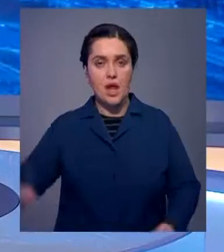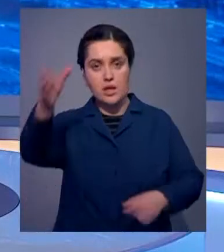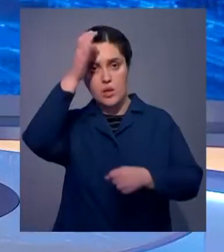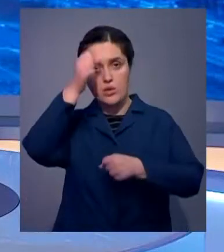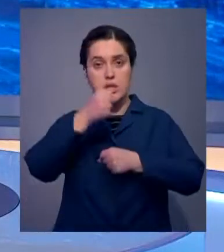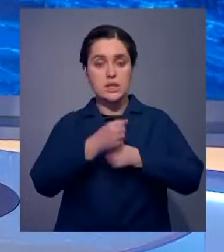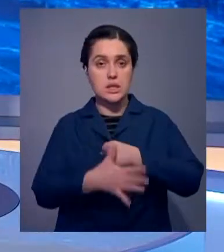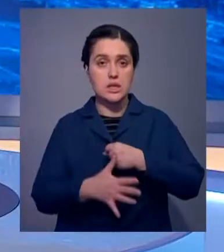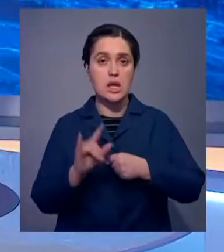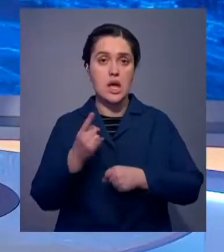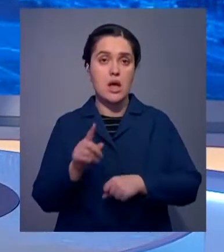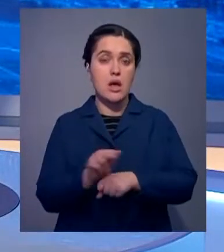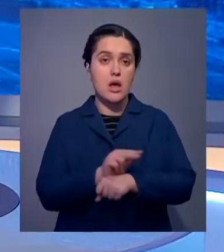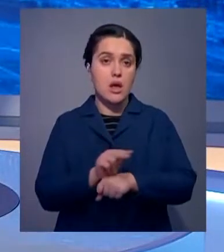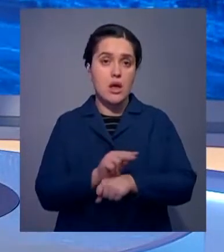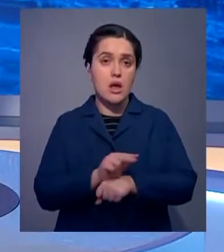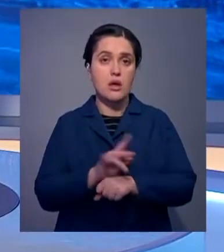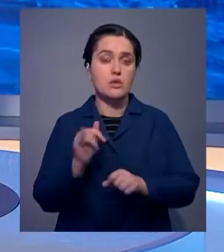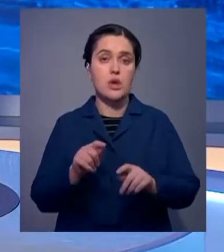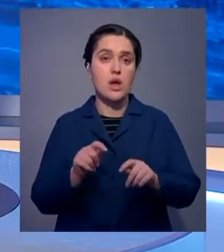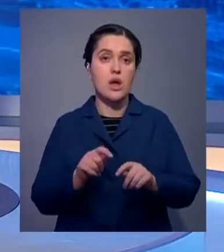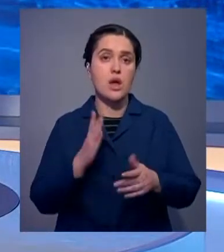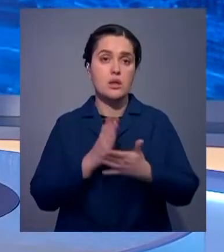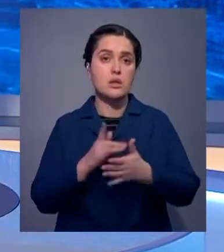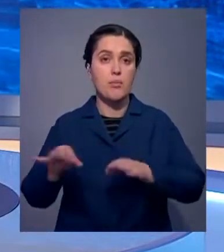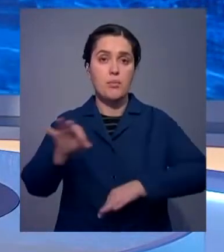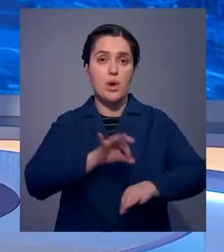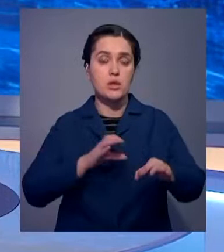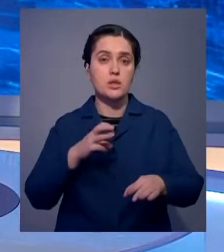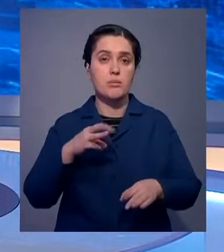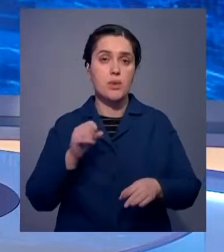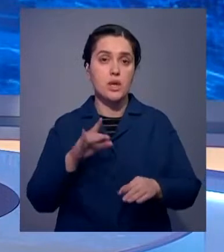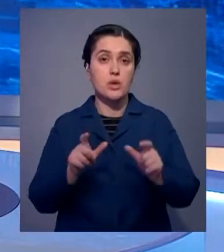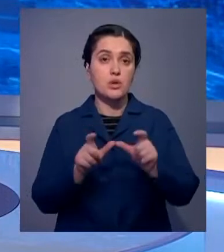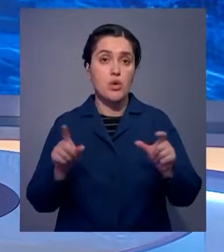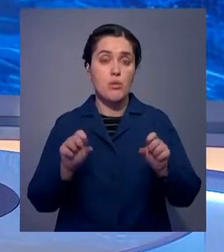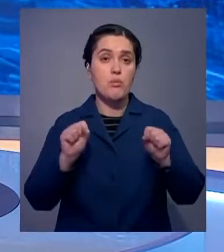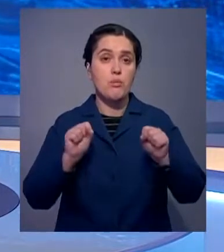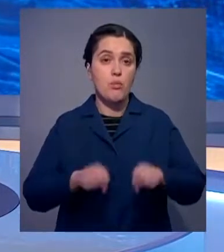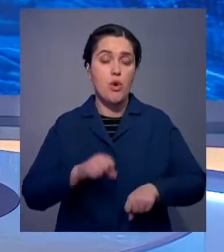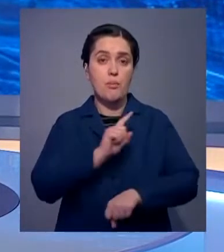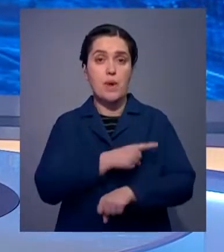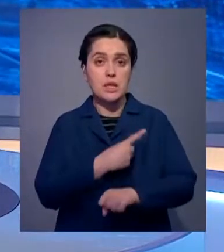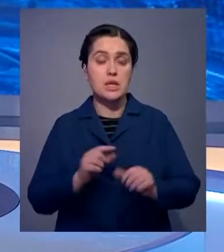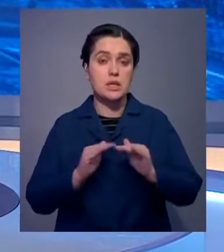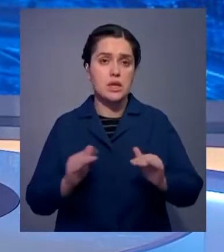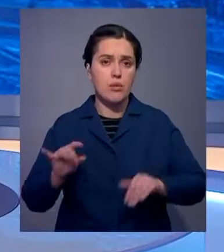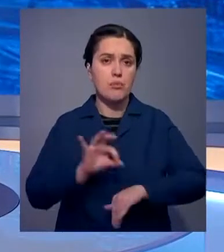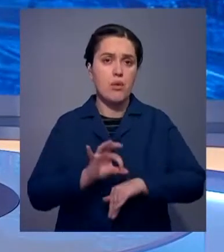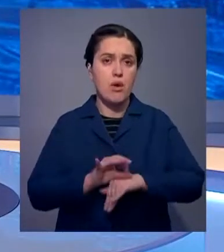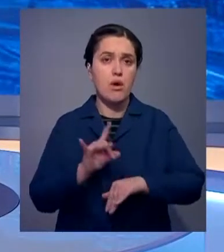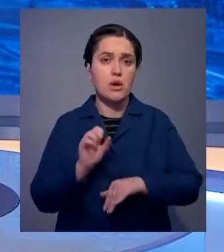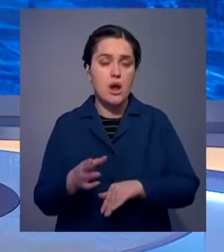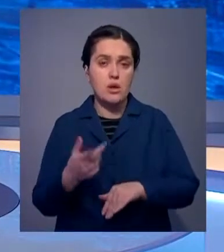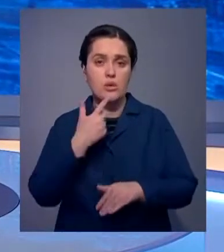В научном центре педиатрии и детской хирургии запустили благотворительный проект Smart School. Он позволяет пациентам больницы, среди которых дети с